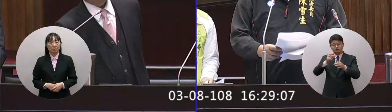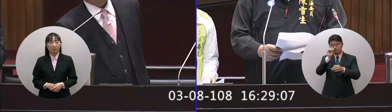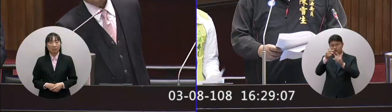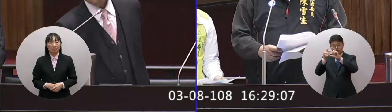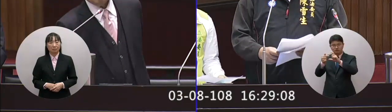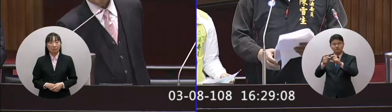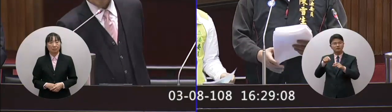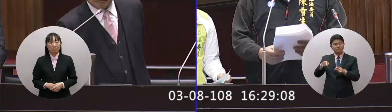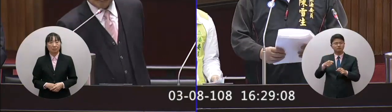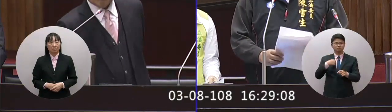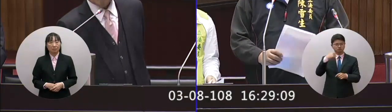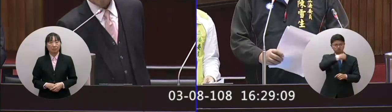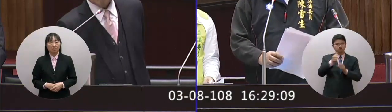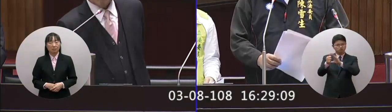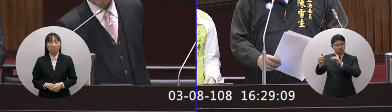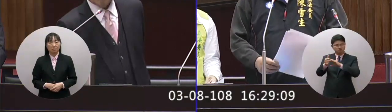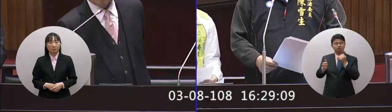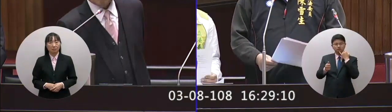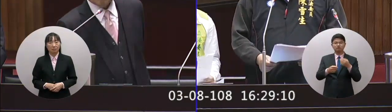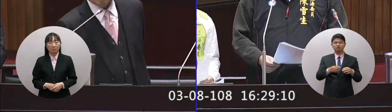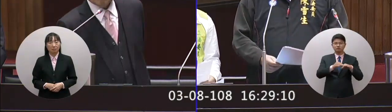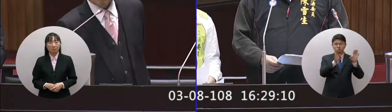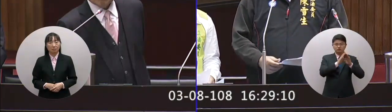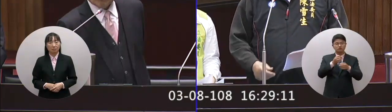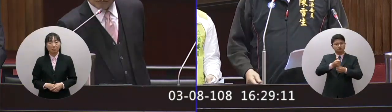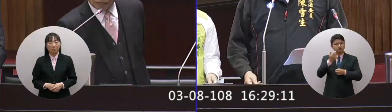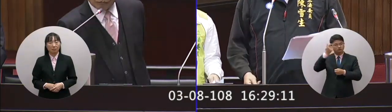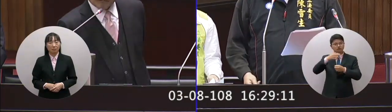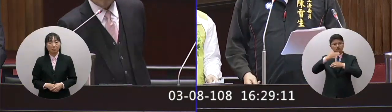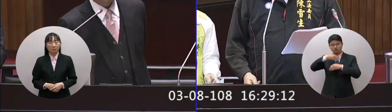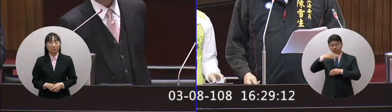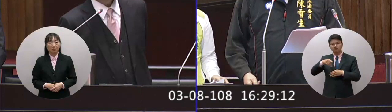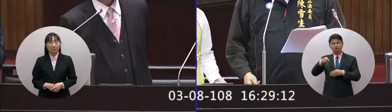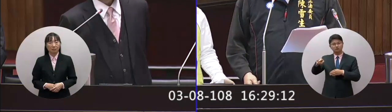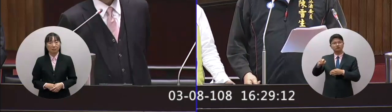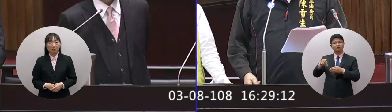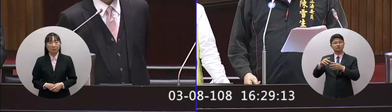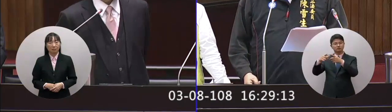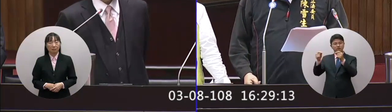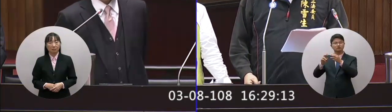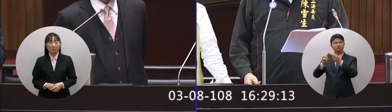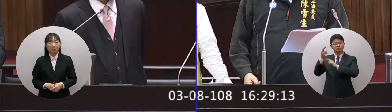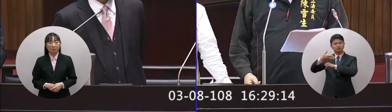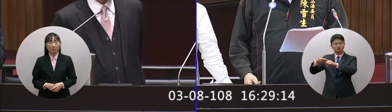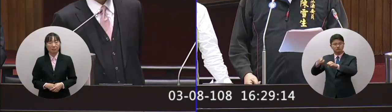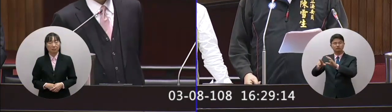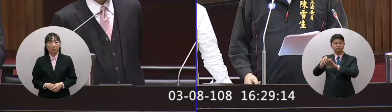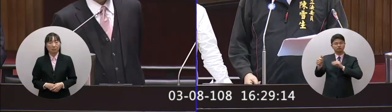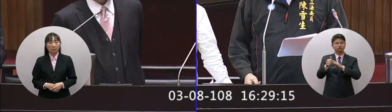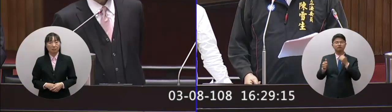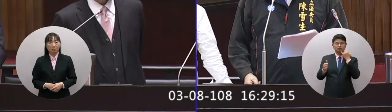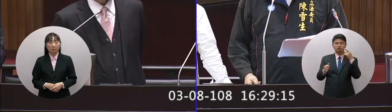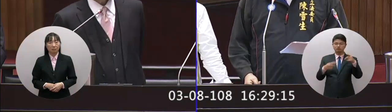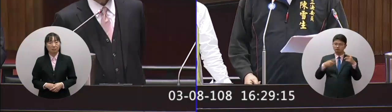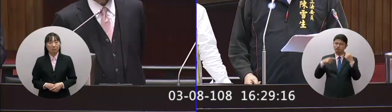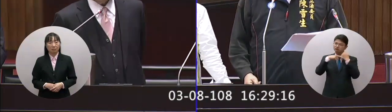得我们可以效法金门、马祖、澎湖啊，我觉得我们政府可以去研究一下哈、啊，去研究一下，院长